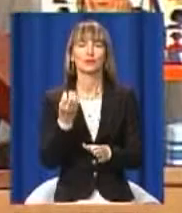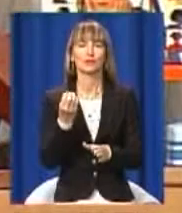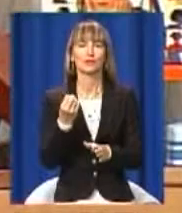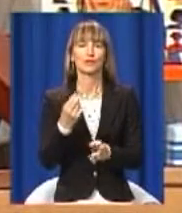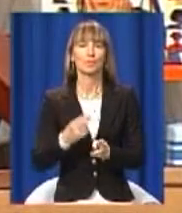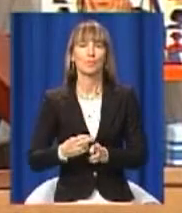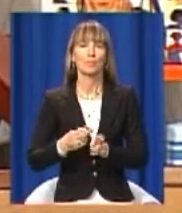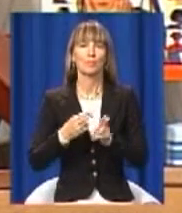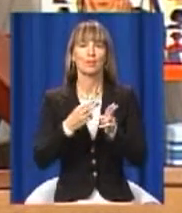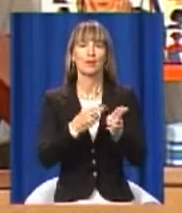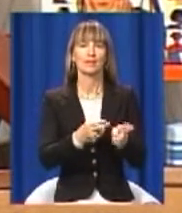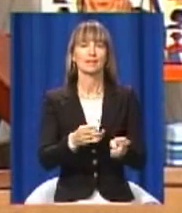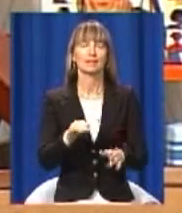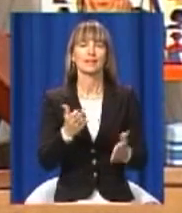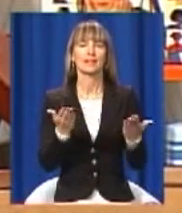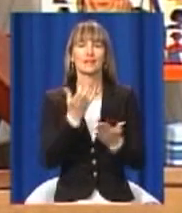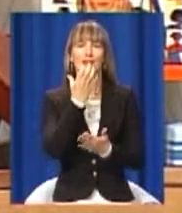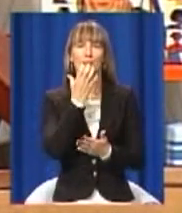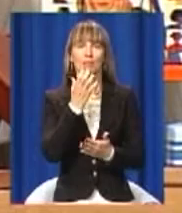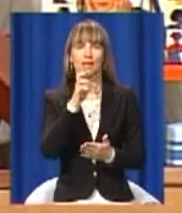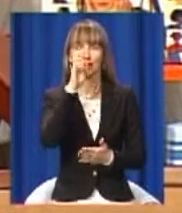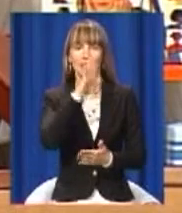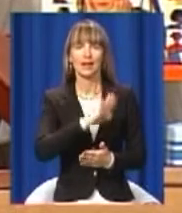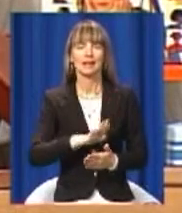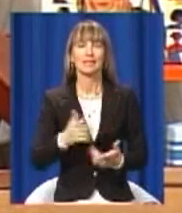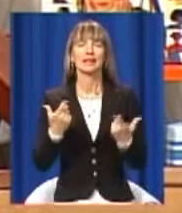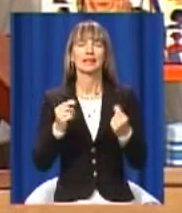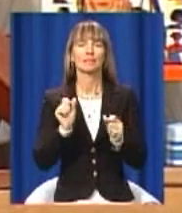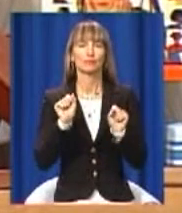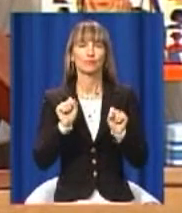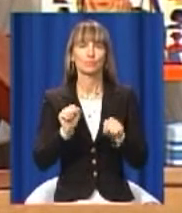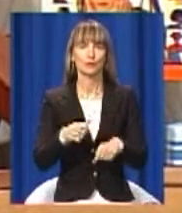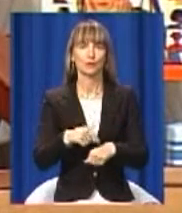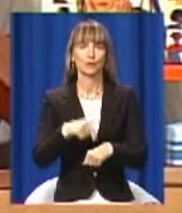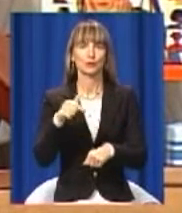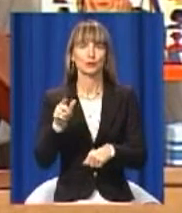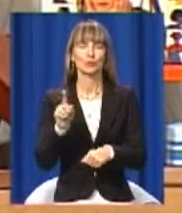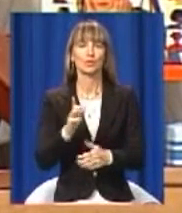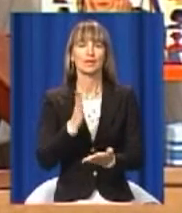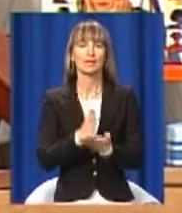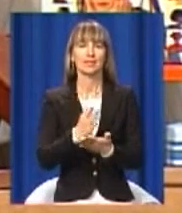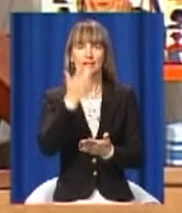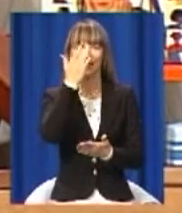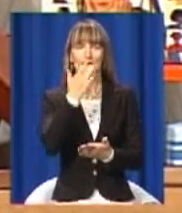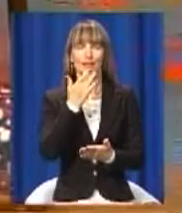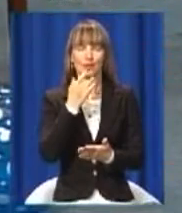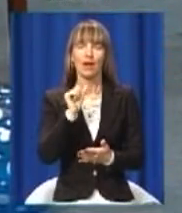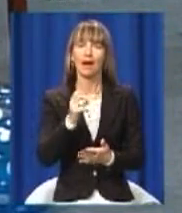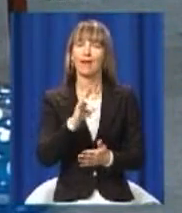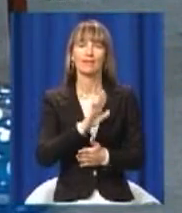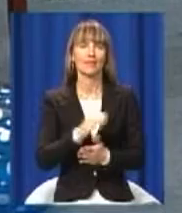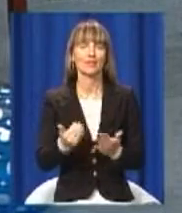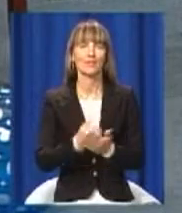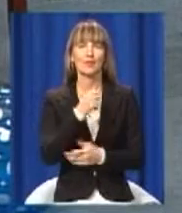поїздку у якісь теплі країни, там, де ти можеш почути, що вже наступило літо, а не Новий рік. Тобто